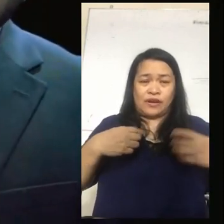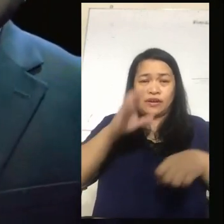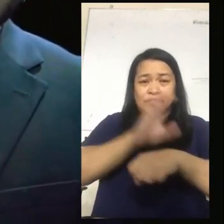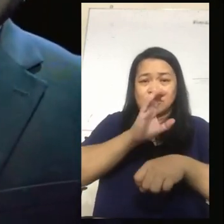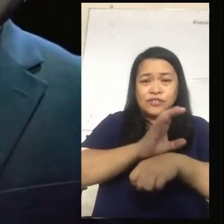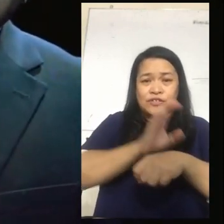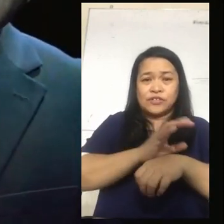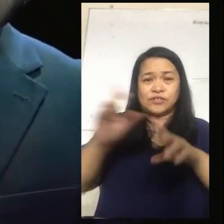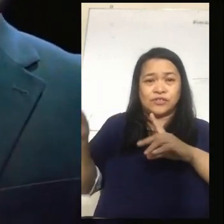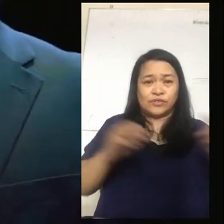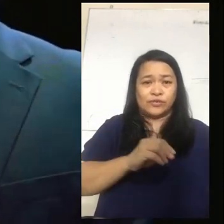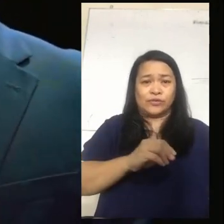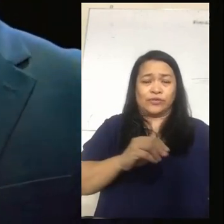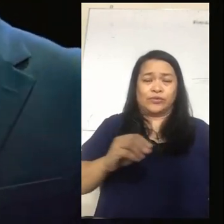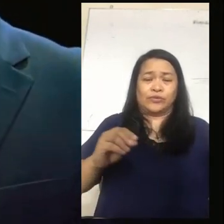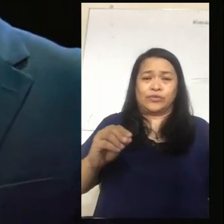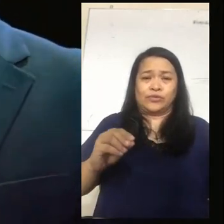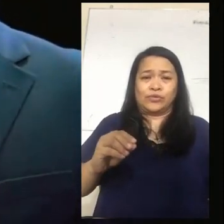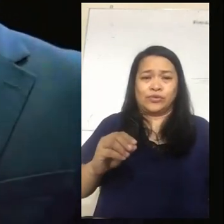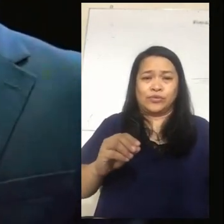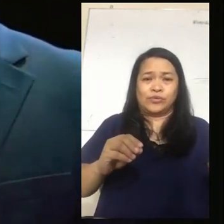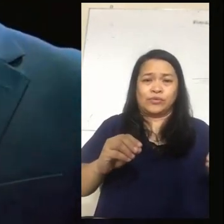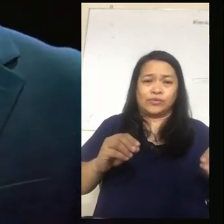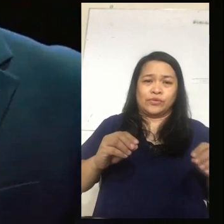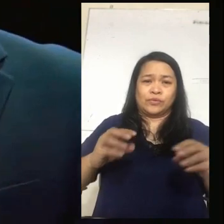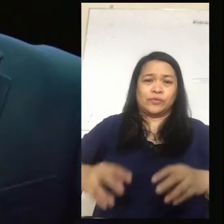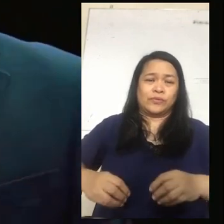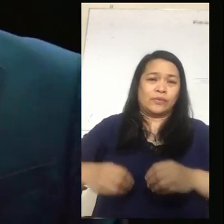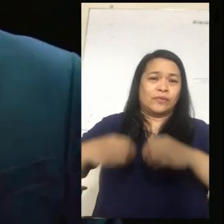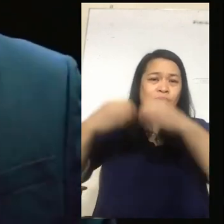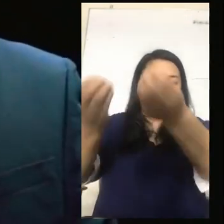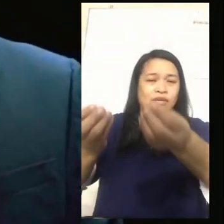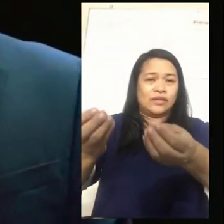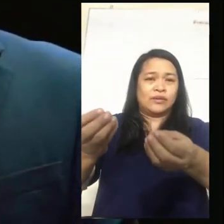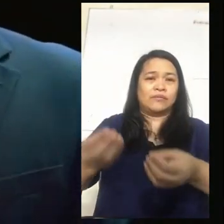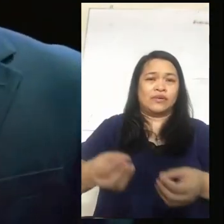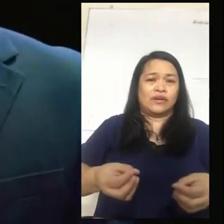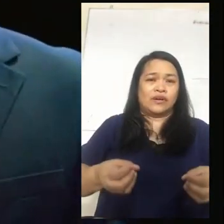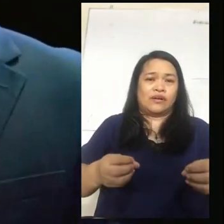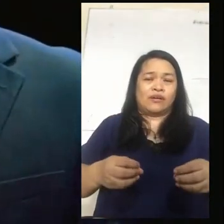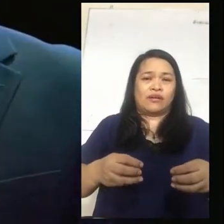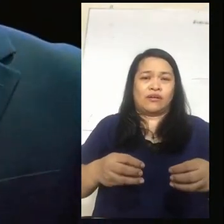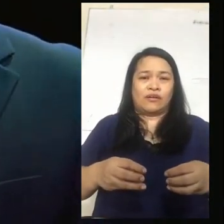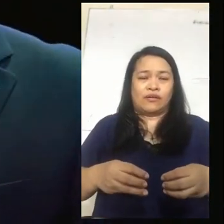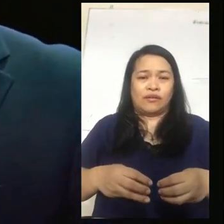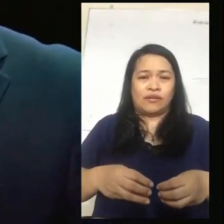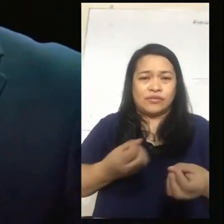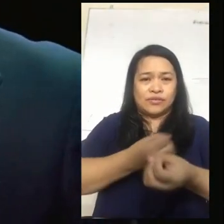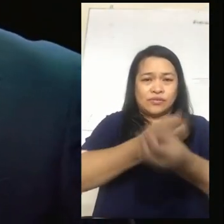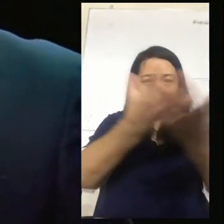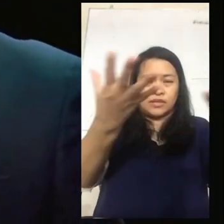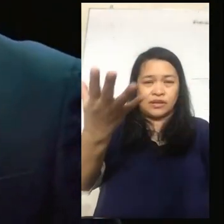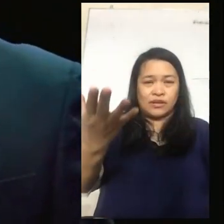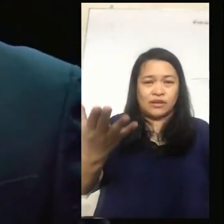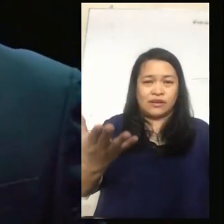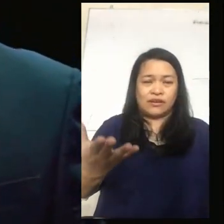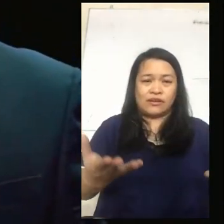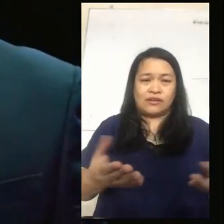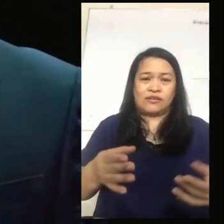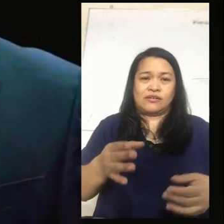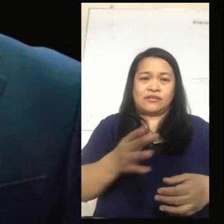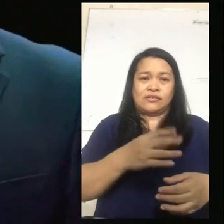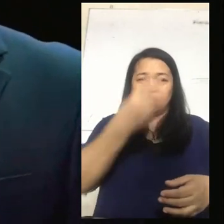na mamigay ng mga groceries to the help of the Lord. At ito lang nga,